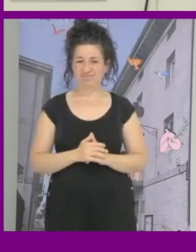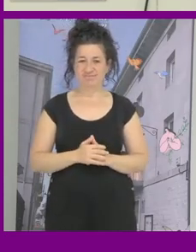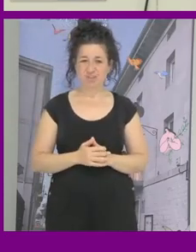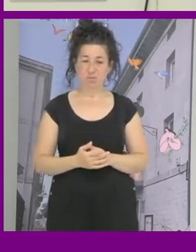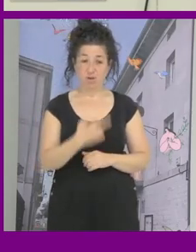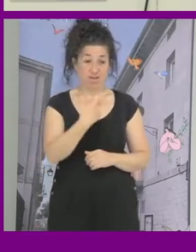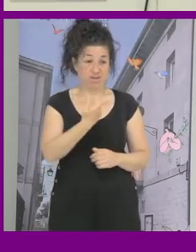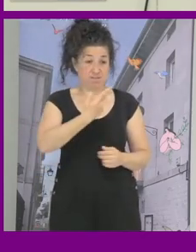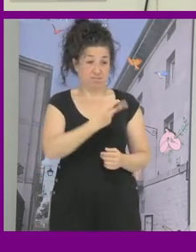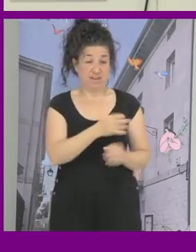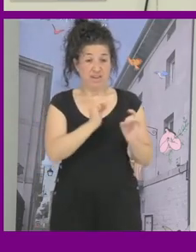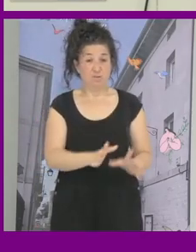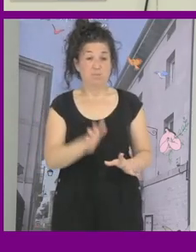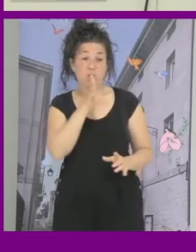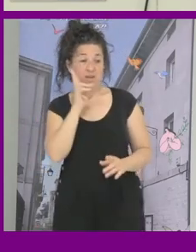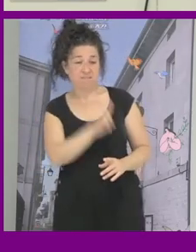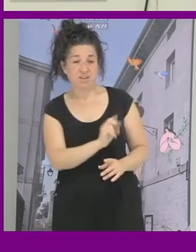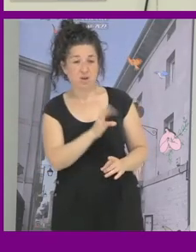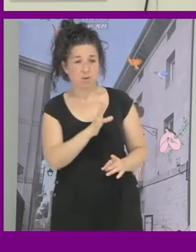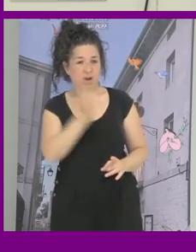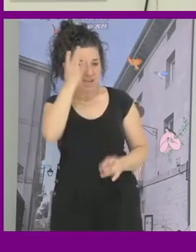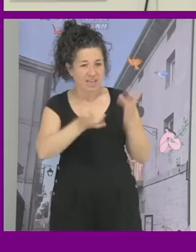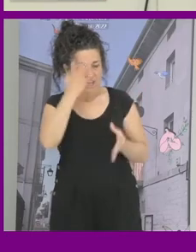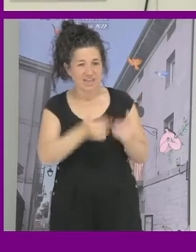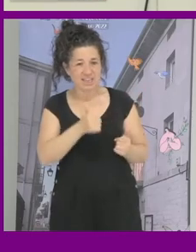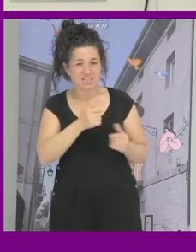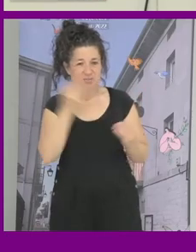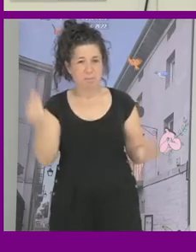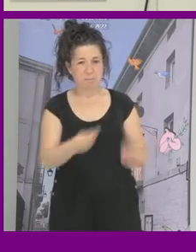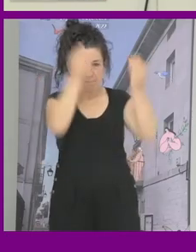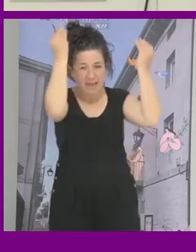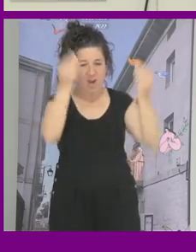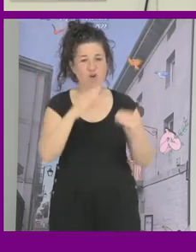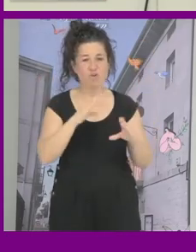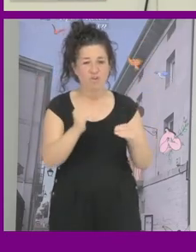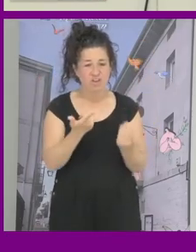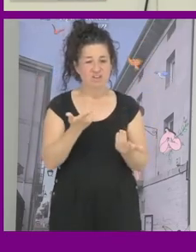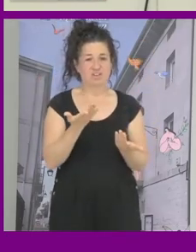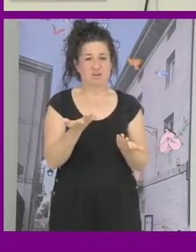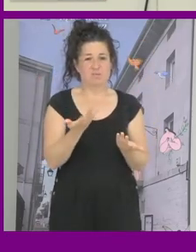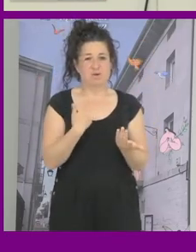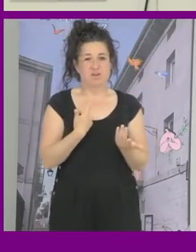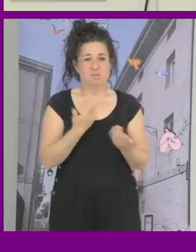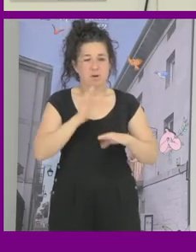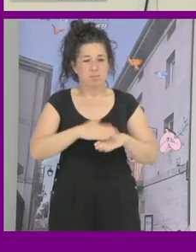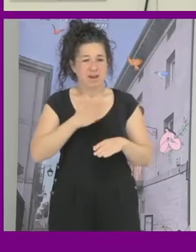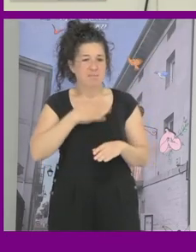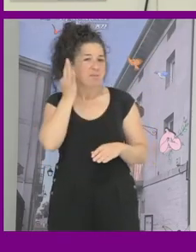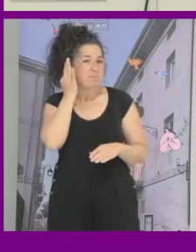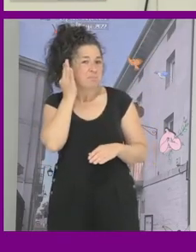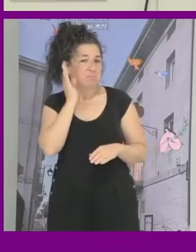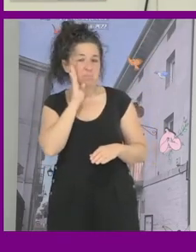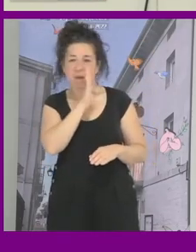ba, ikusten dudalako askozaz ere ideia onagoa dela boierismoa nire amarentzako heteroseksualitatea baino, ez? Orduan,